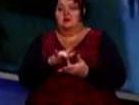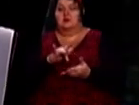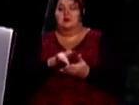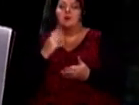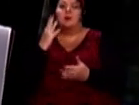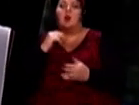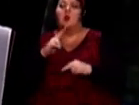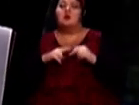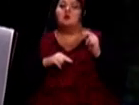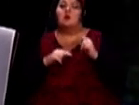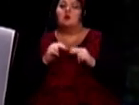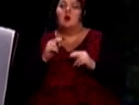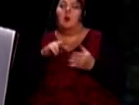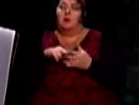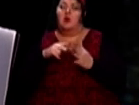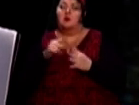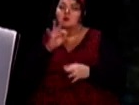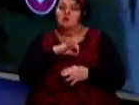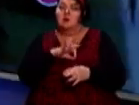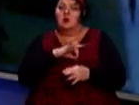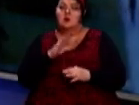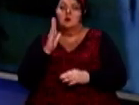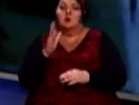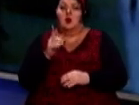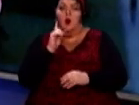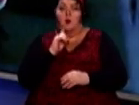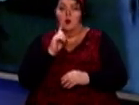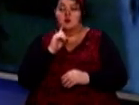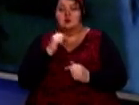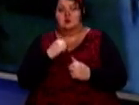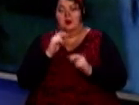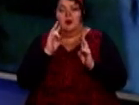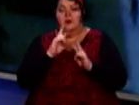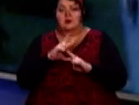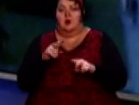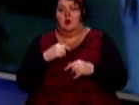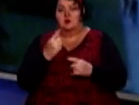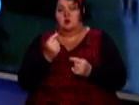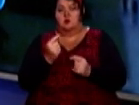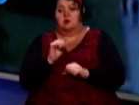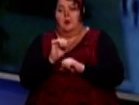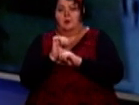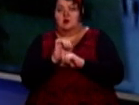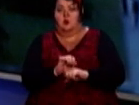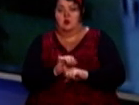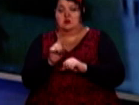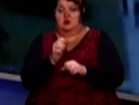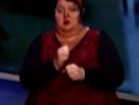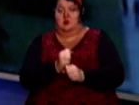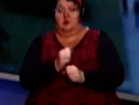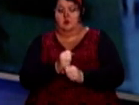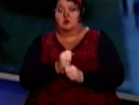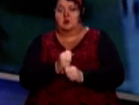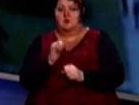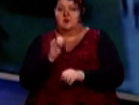споруду планують вистави експлуатації? Ну, поки що я не знаю. Ви ж бачите, у нас трохи притормозилася ця робота. І,